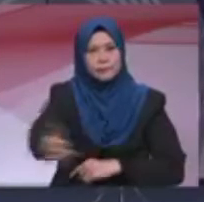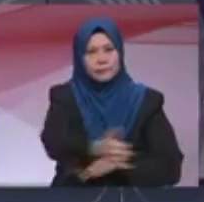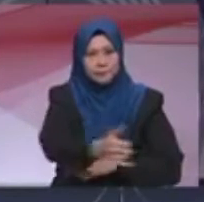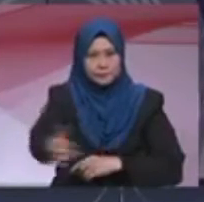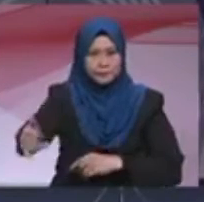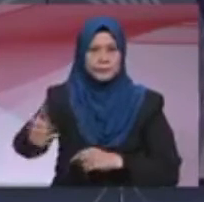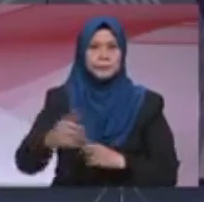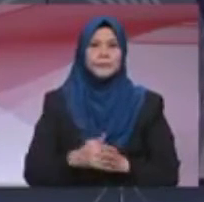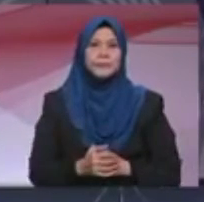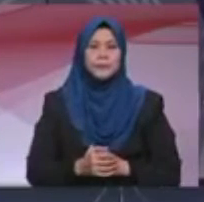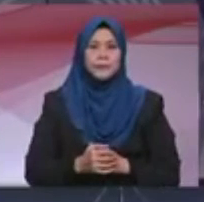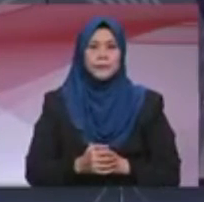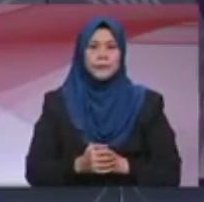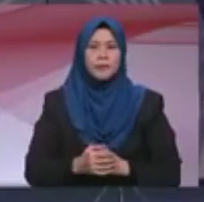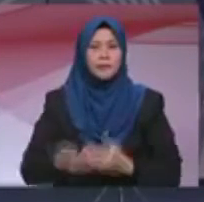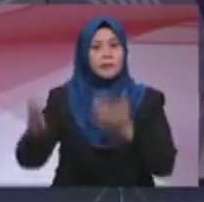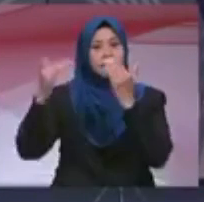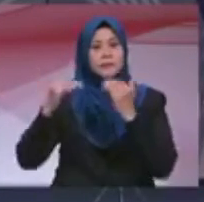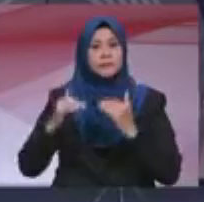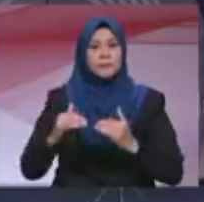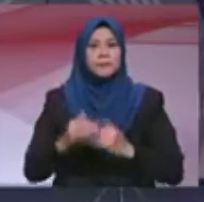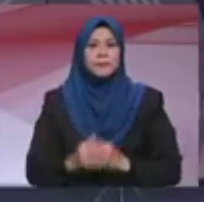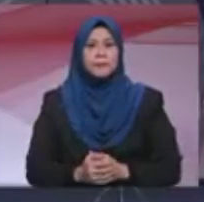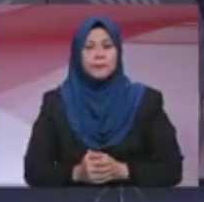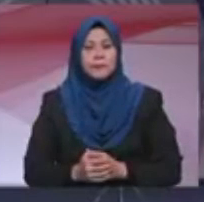Seterusnya kita lihat adalah